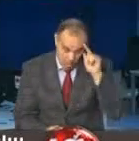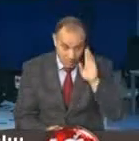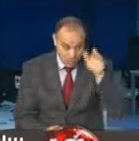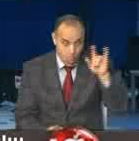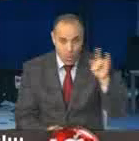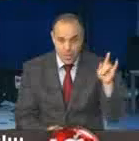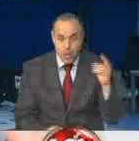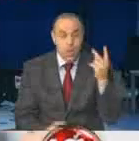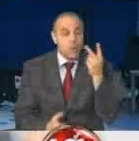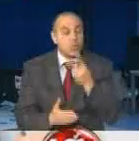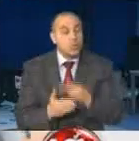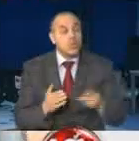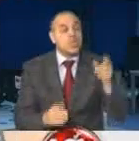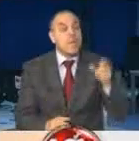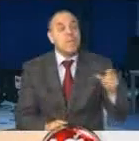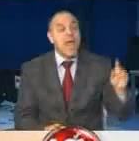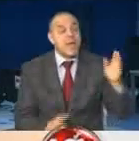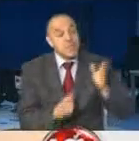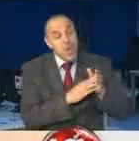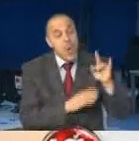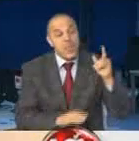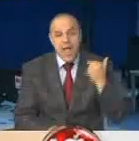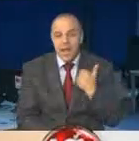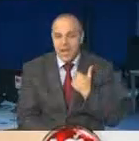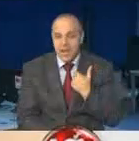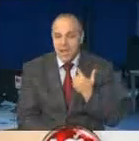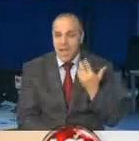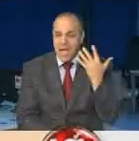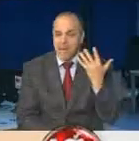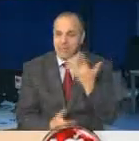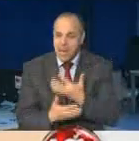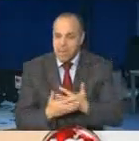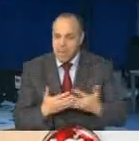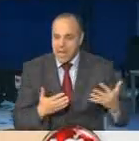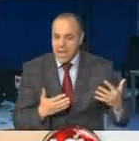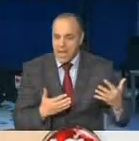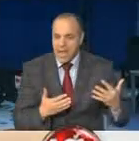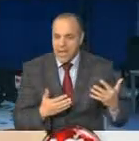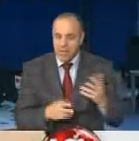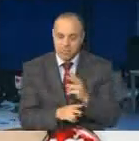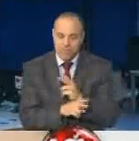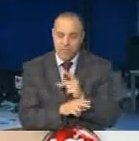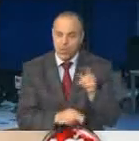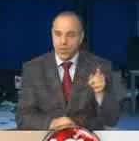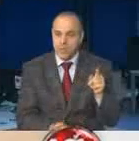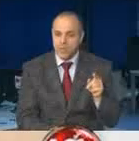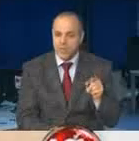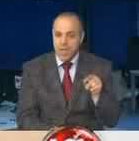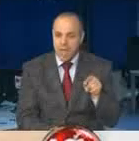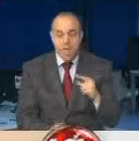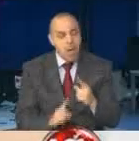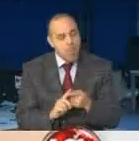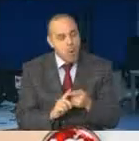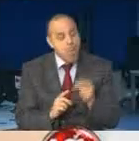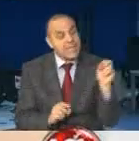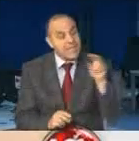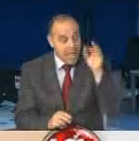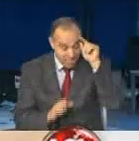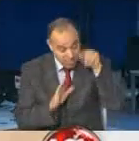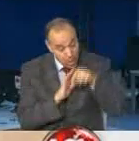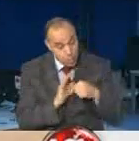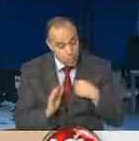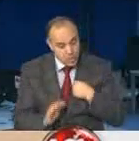للنزول زوز ملايين توانسة وخمسة ملايين ليالي مقضات في النزول. دونك هذا مهمية السياحة